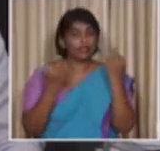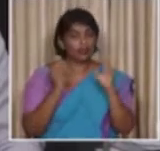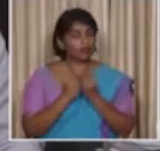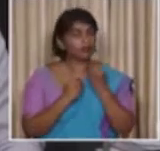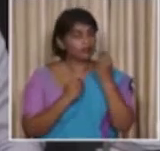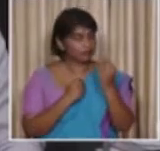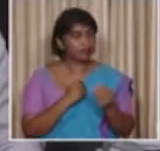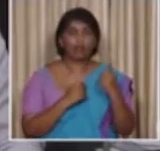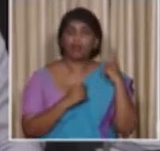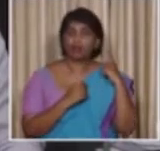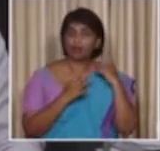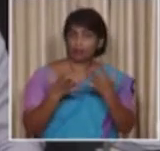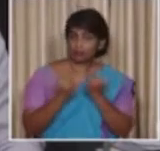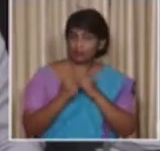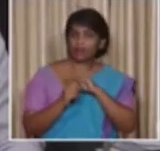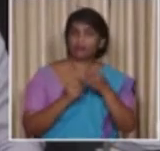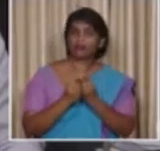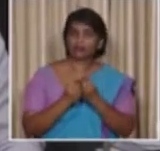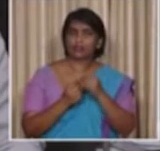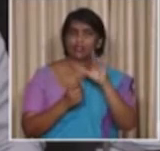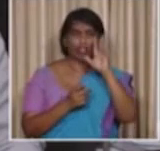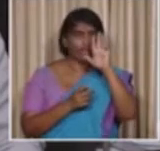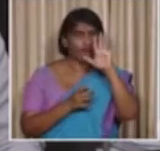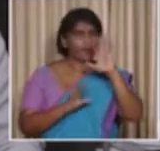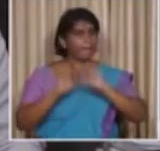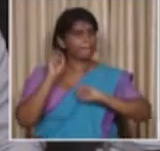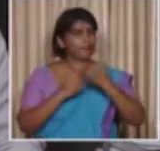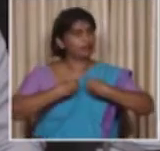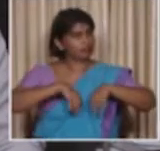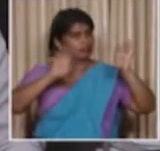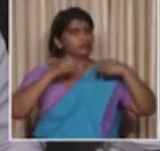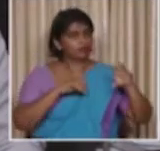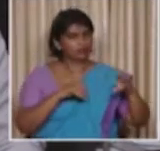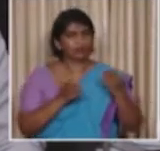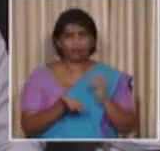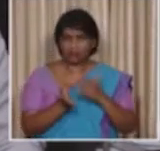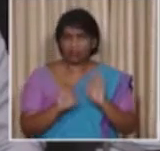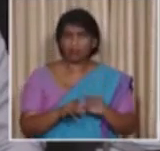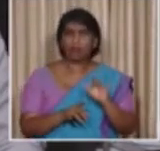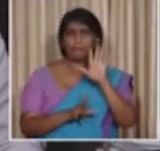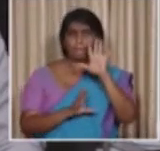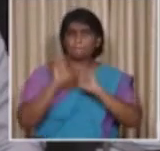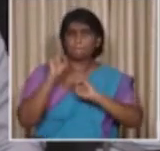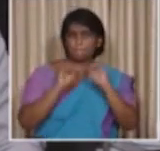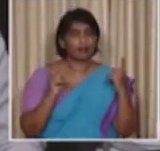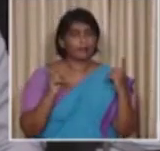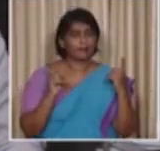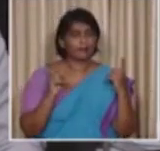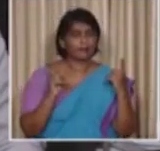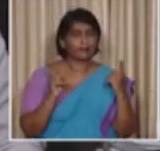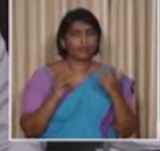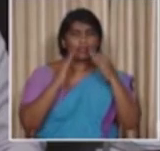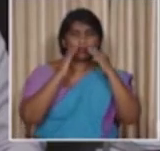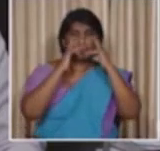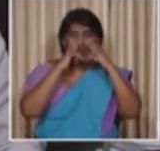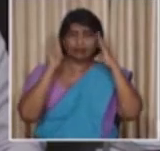කිරීම හමුදා වලට අරගෙන තිබුණු මම 95%කට වැඩිය නිදහස් කළා. තව තියෙනවා නම් තියෙන්නේ 105%ක් තමයි තිබෙන්නේ. අනාථ